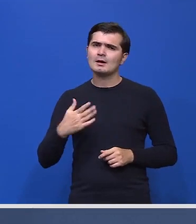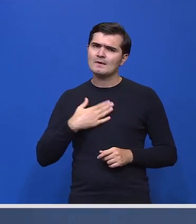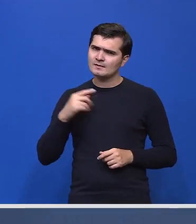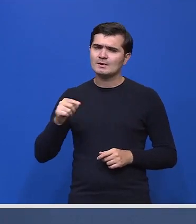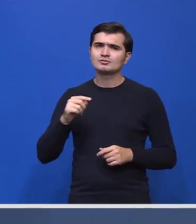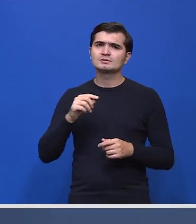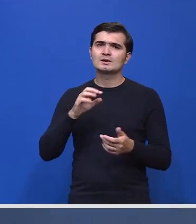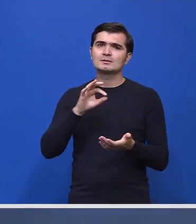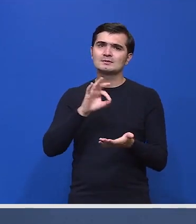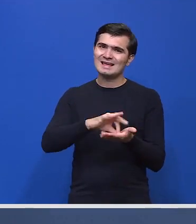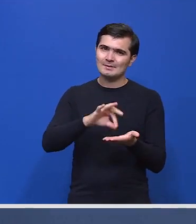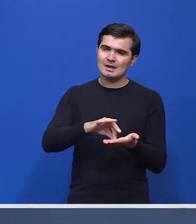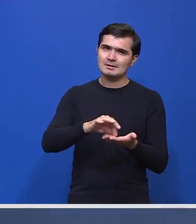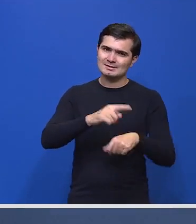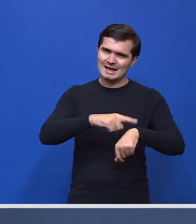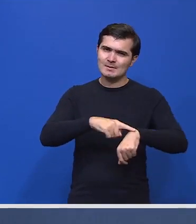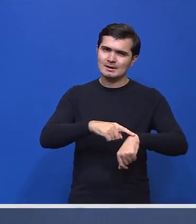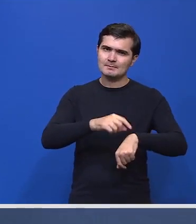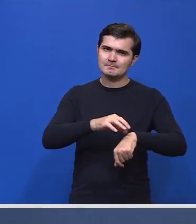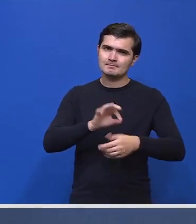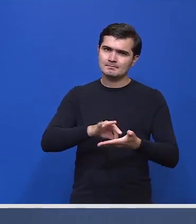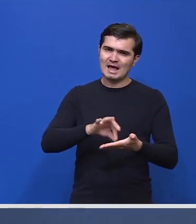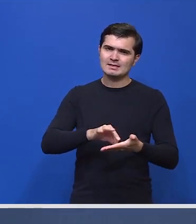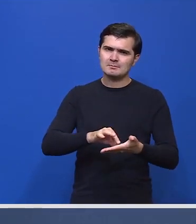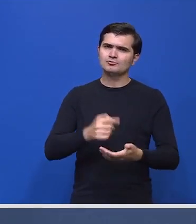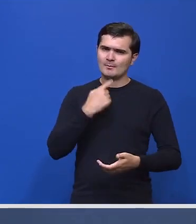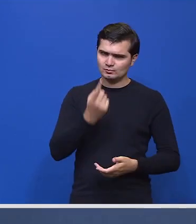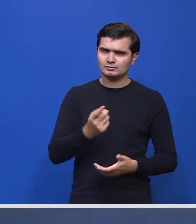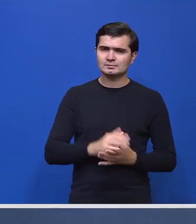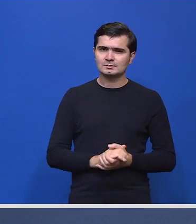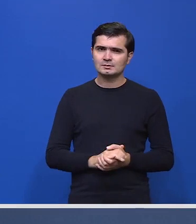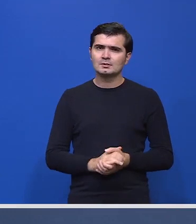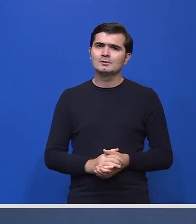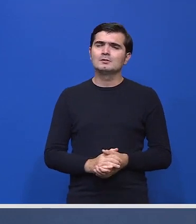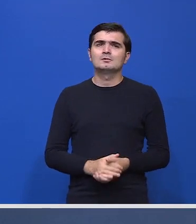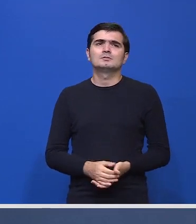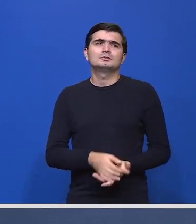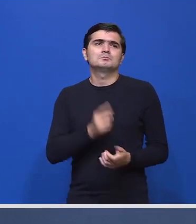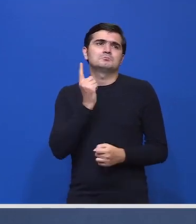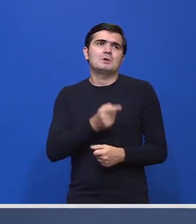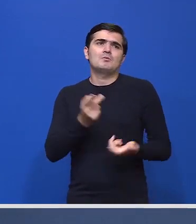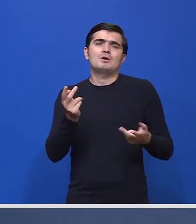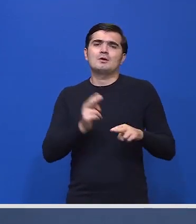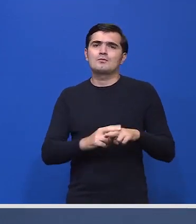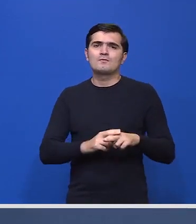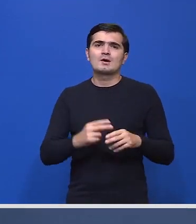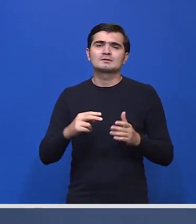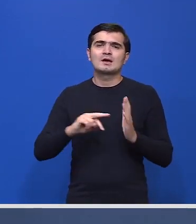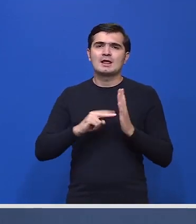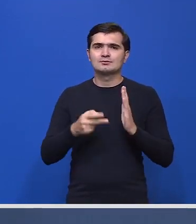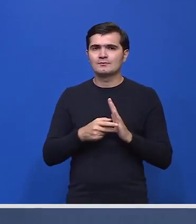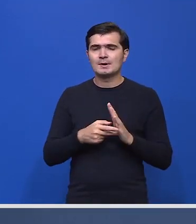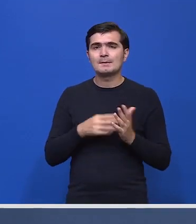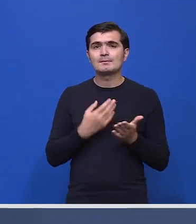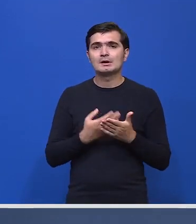pe care vi le-am menționat și pe care va trebui într-un anume fel să le soluționăm